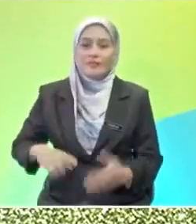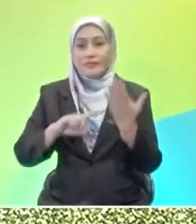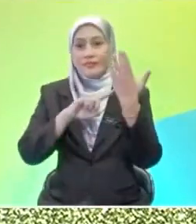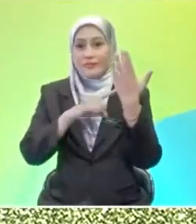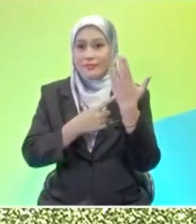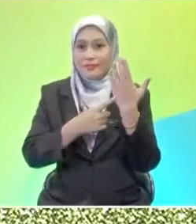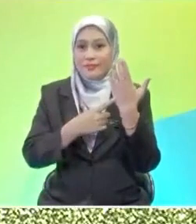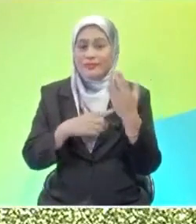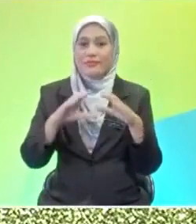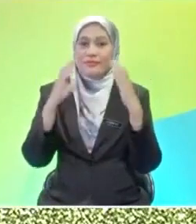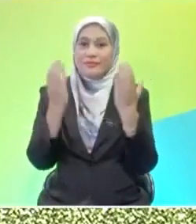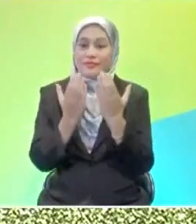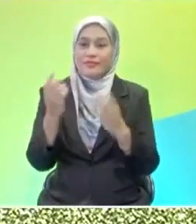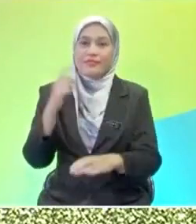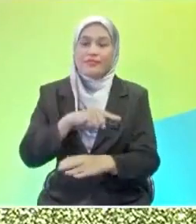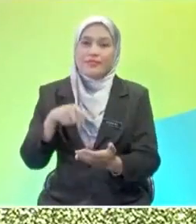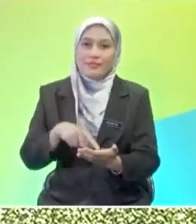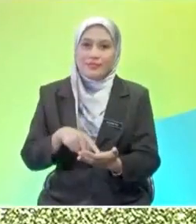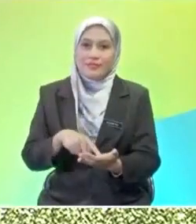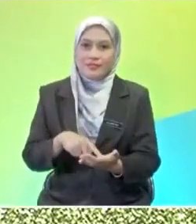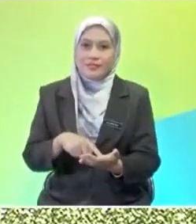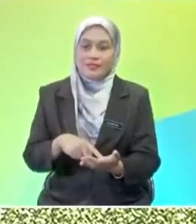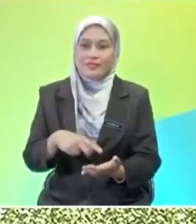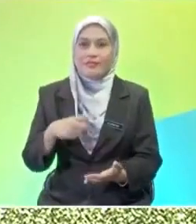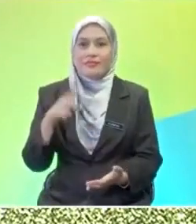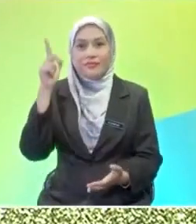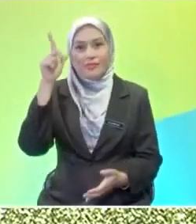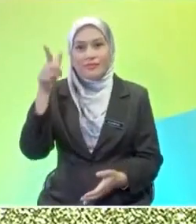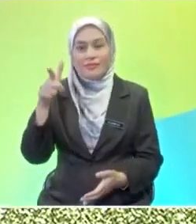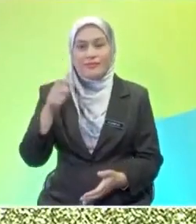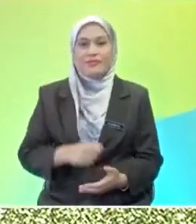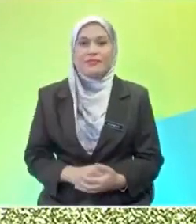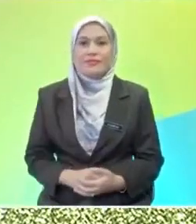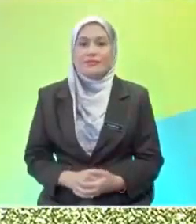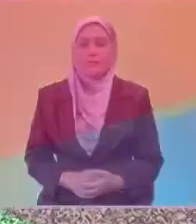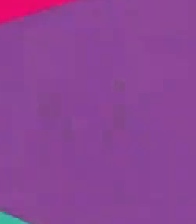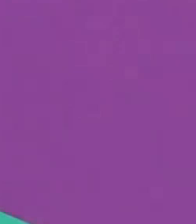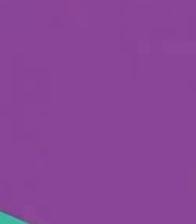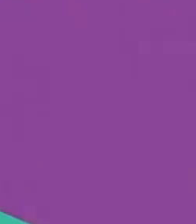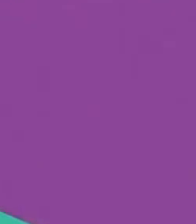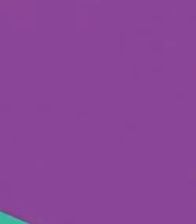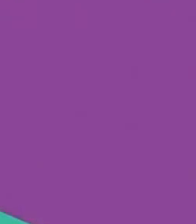memulakan kelas pada hari ini, jom kita saksikan terlebih dahulu profil guru kita.